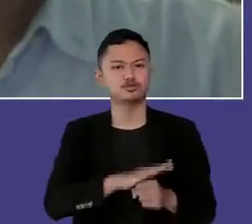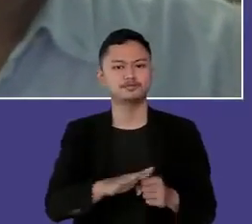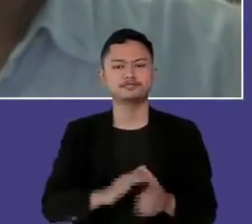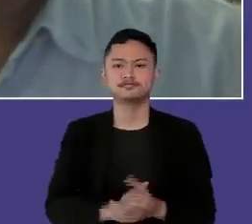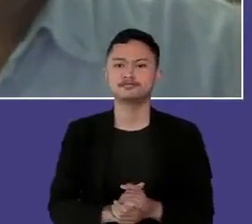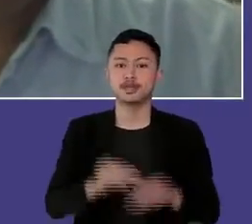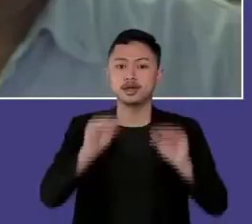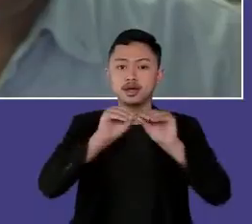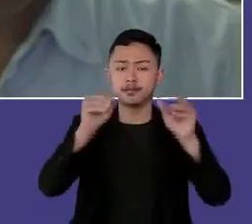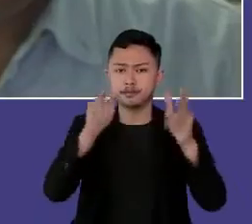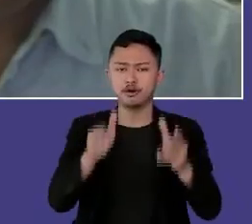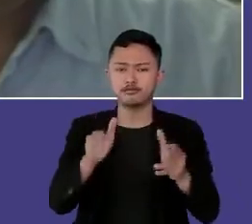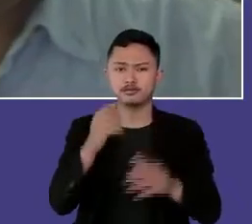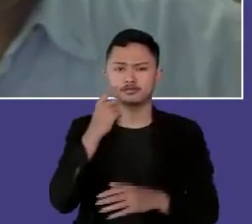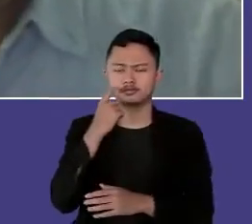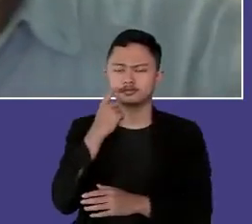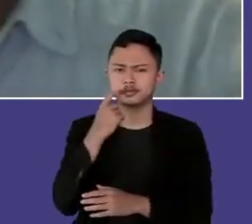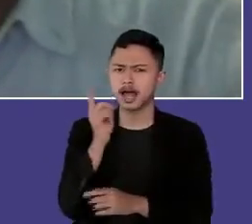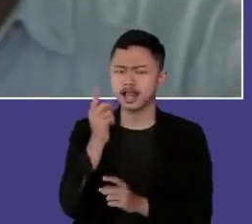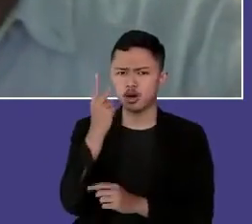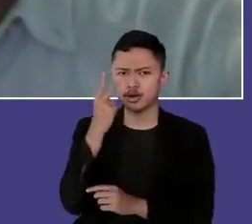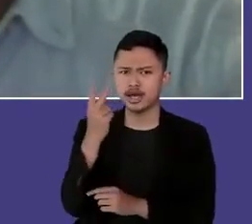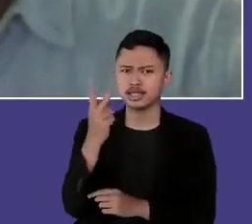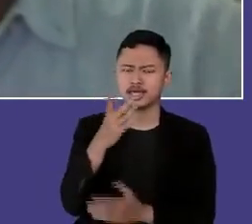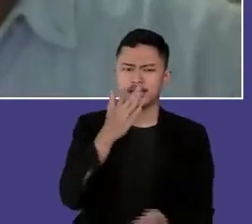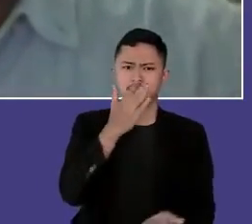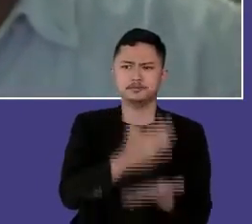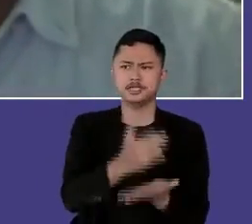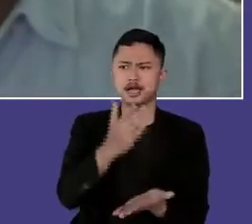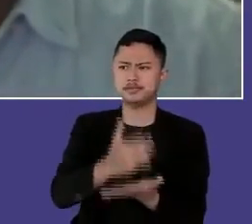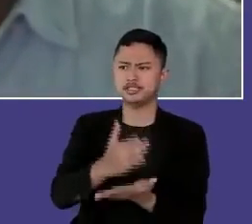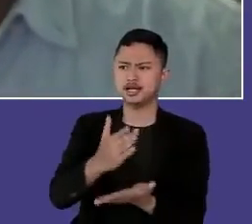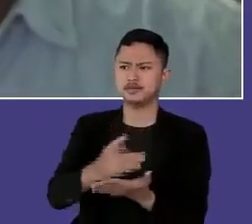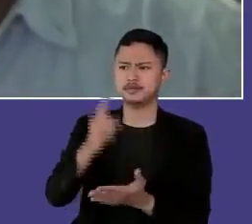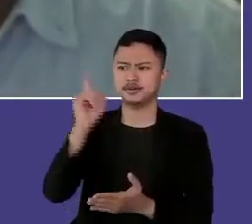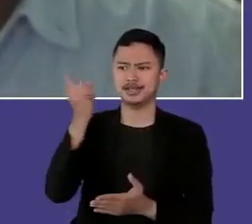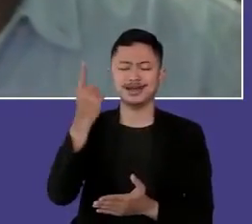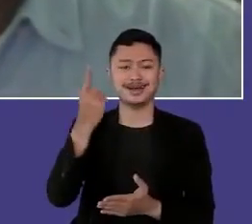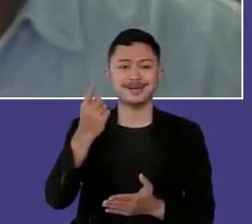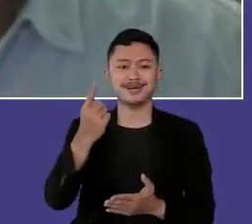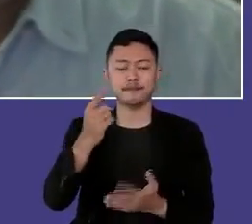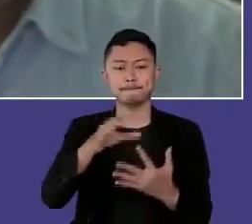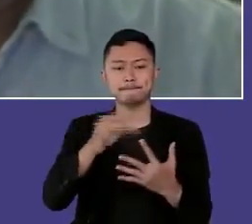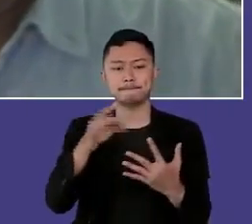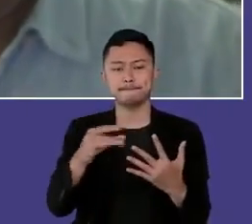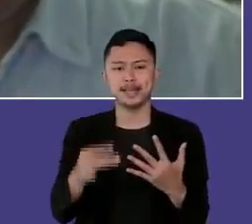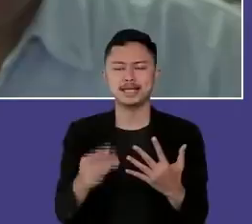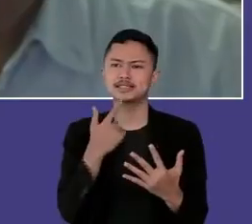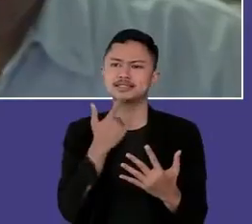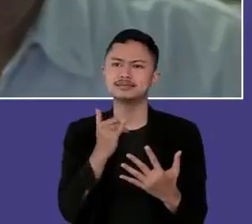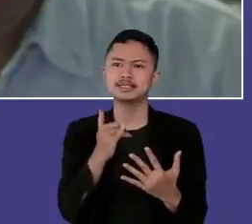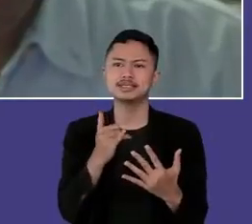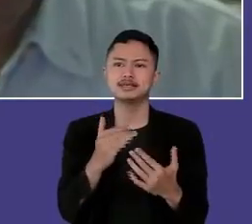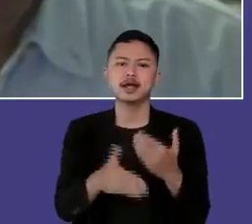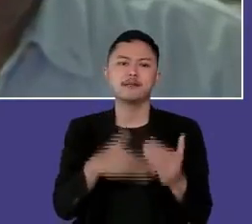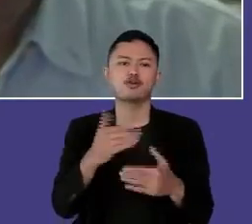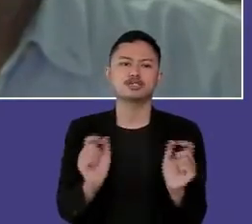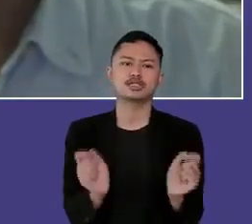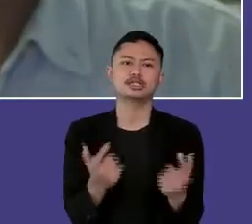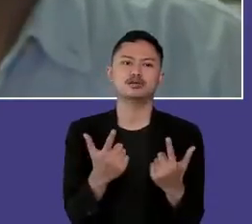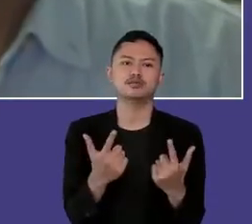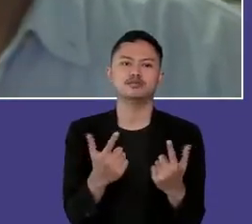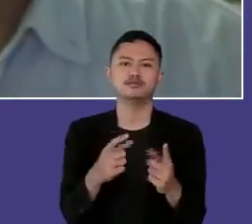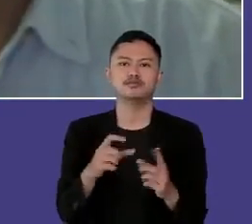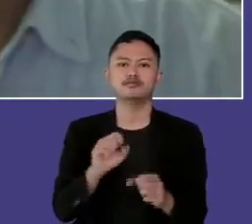prok prok prok Profesor melihat kebijakan-kebijakan yang diambil pemerintah ini sudah memperhatikan mengenai siklus hidup dari